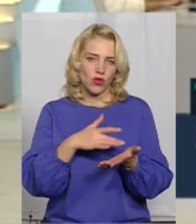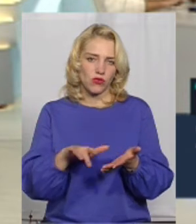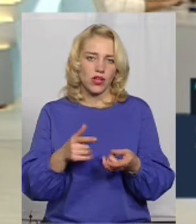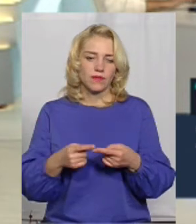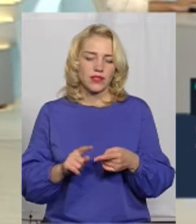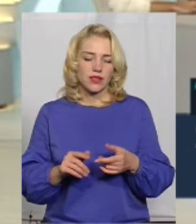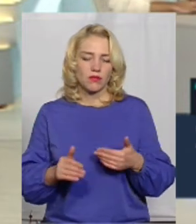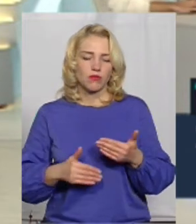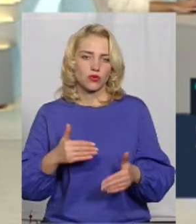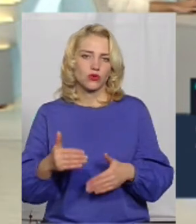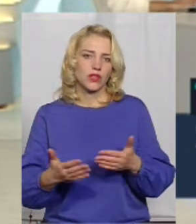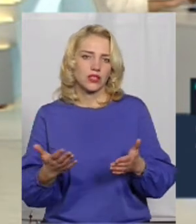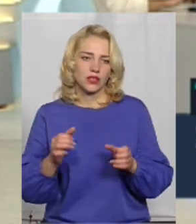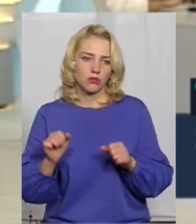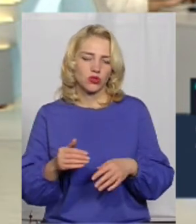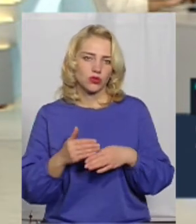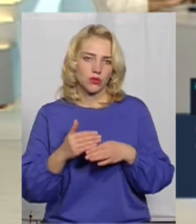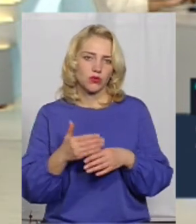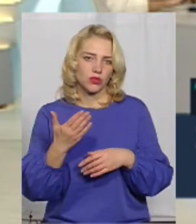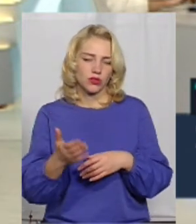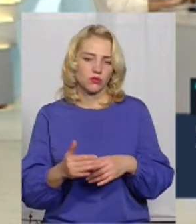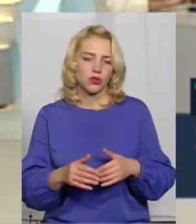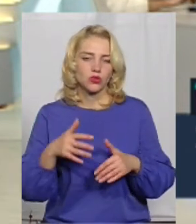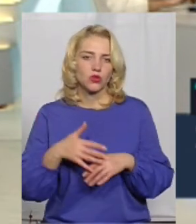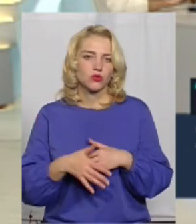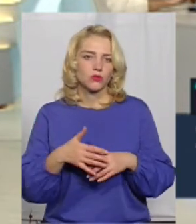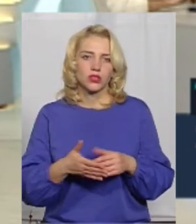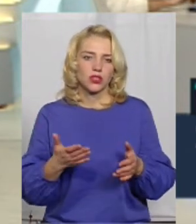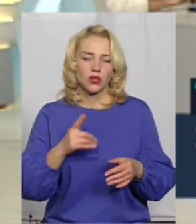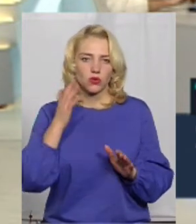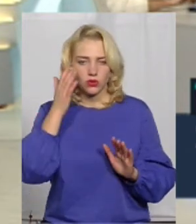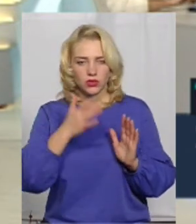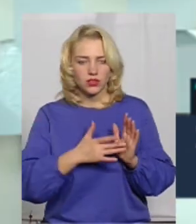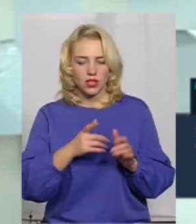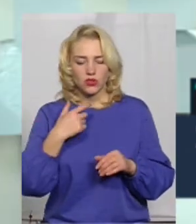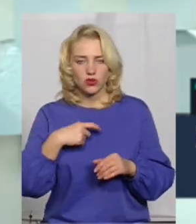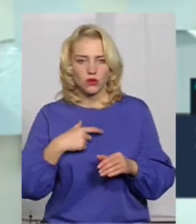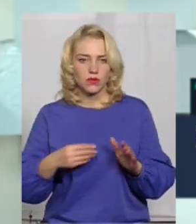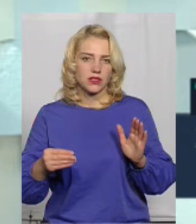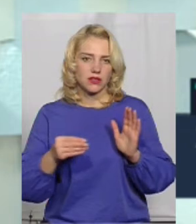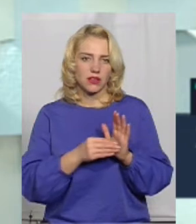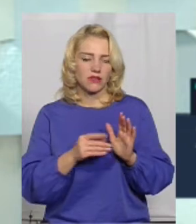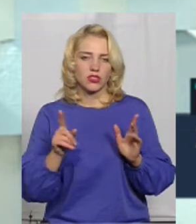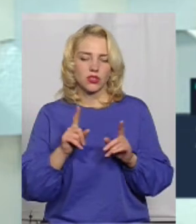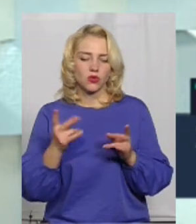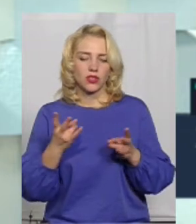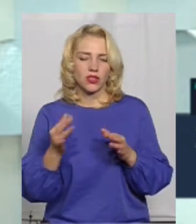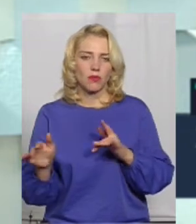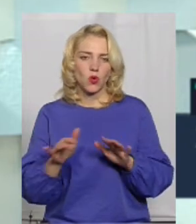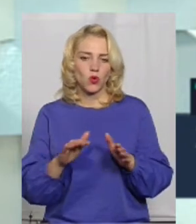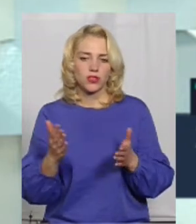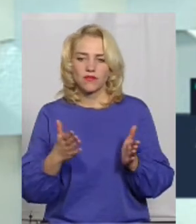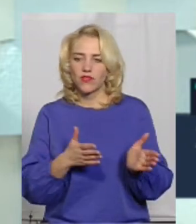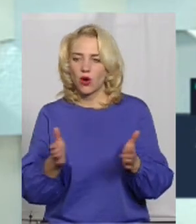тобі допомогти розуміти, в яку ти ціль взагалі собі ставиш, куди тобі треба рухатись, в яку